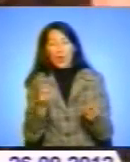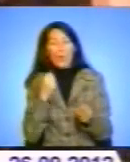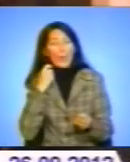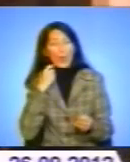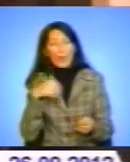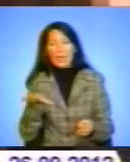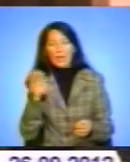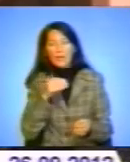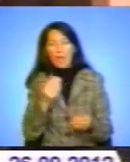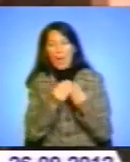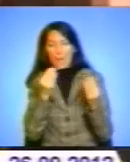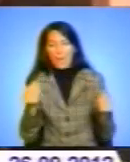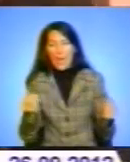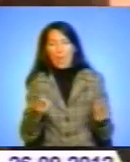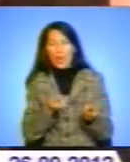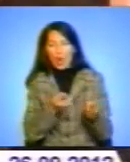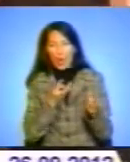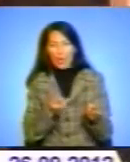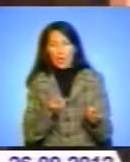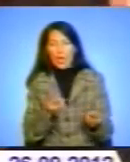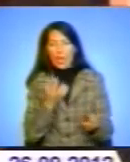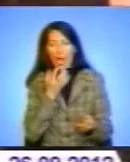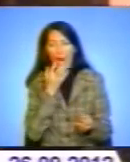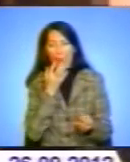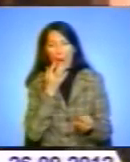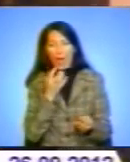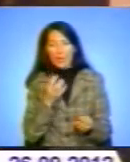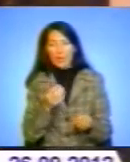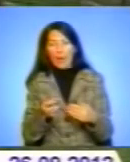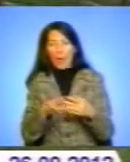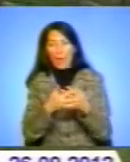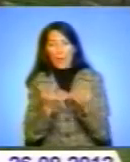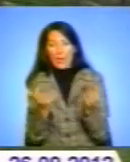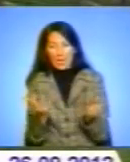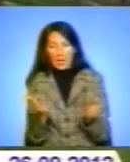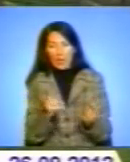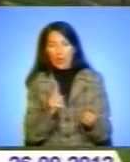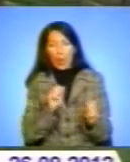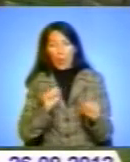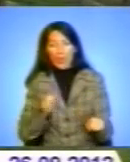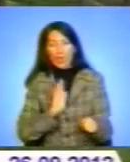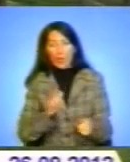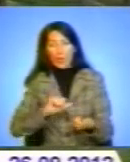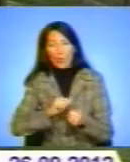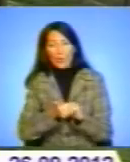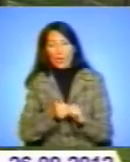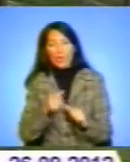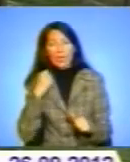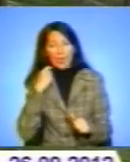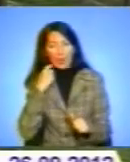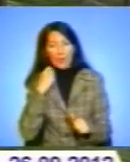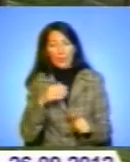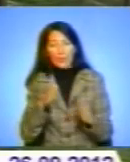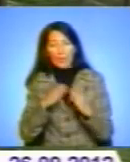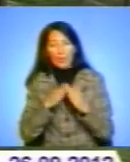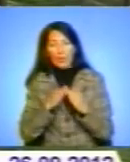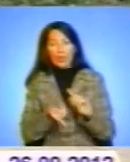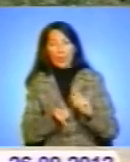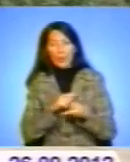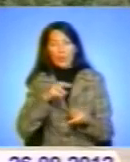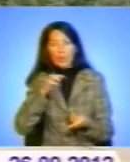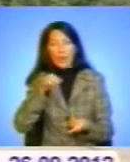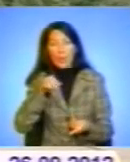батареї опалення, будівельні матеріали, інше, що можна було обміняти на сивуху. Словом, будинок перетворили на притон. Але найстрашніше,